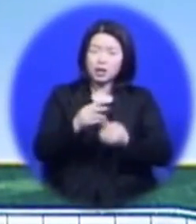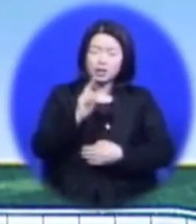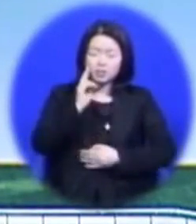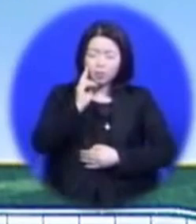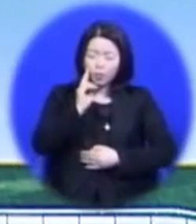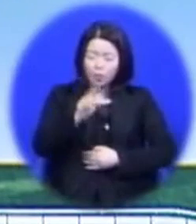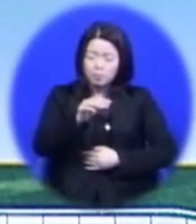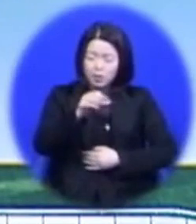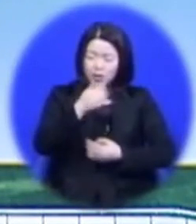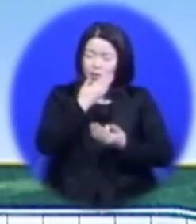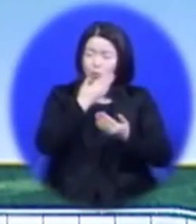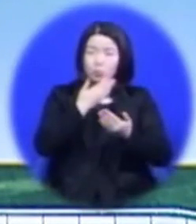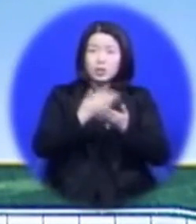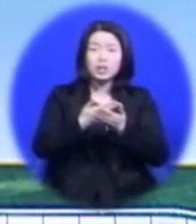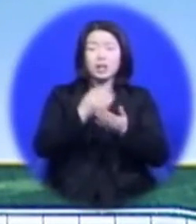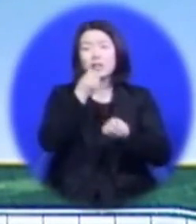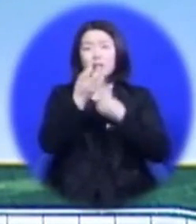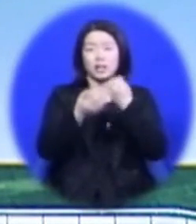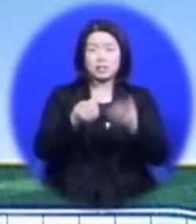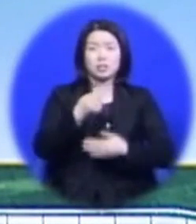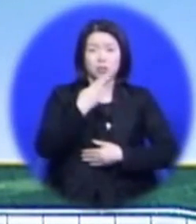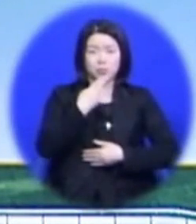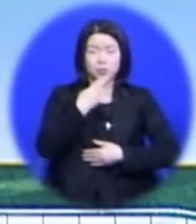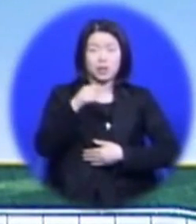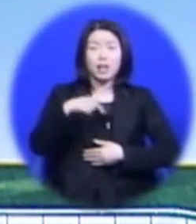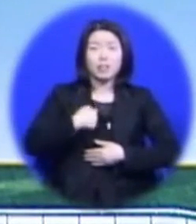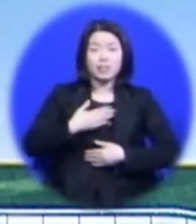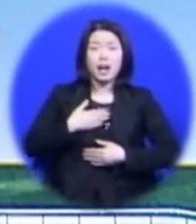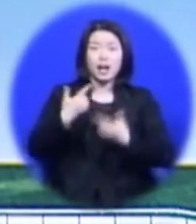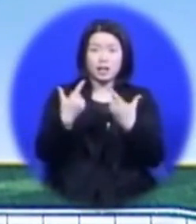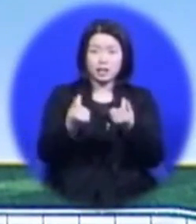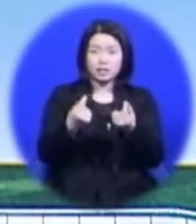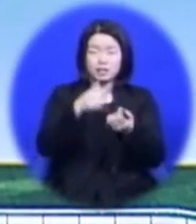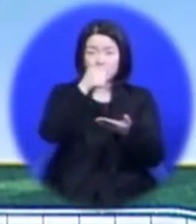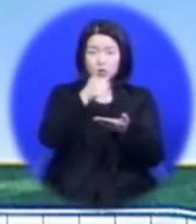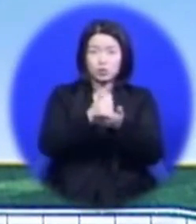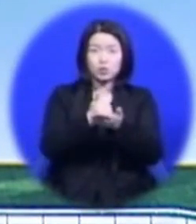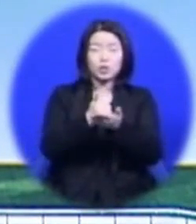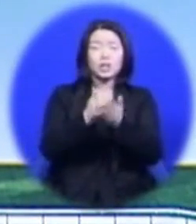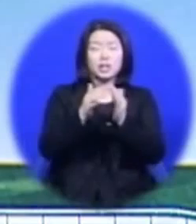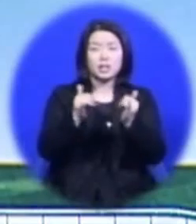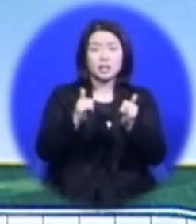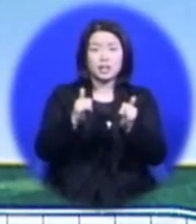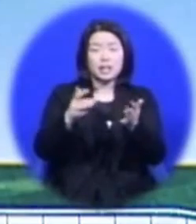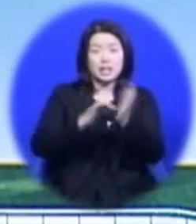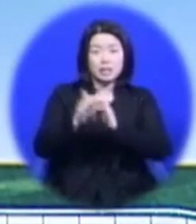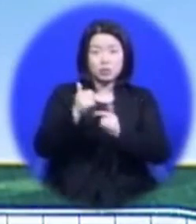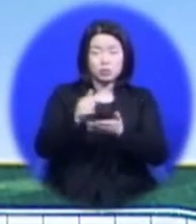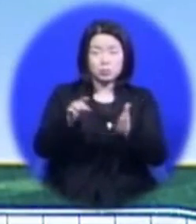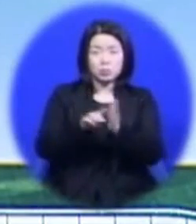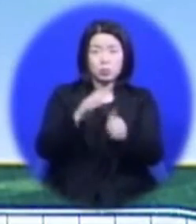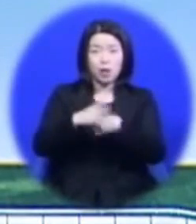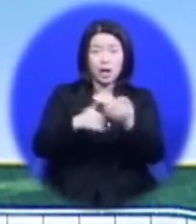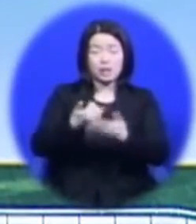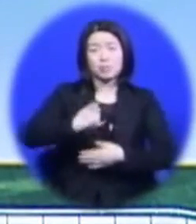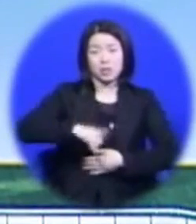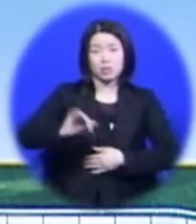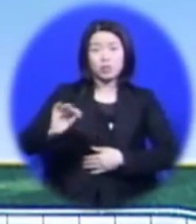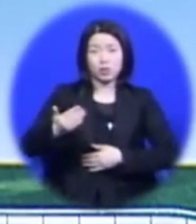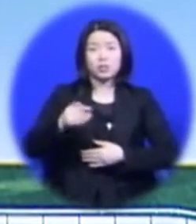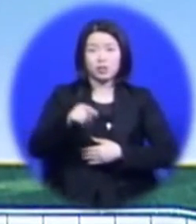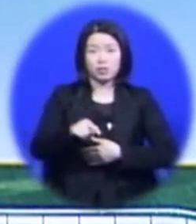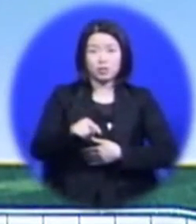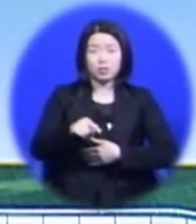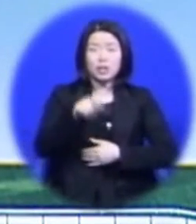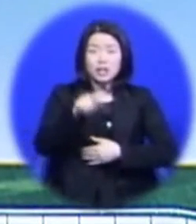간증 없습니다. 나 같은 죄인이 예수 믿고 하나님 자녀가 된 것보다. 그리고 또 이